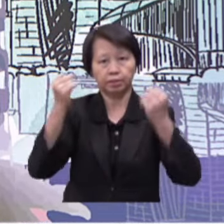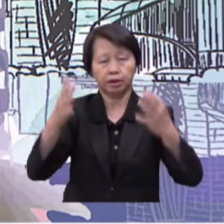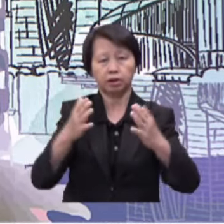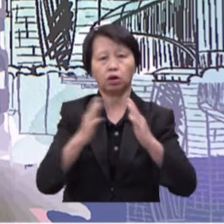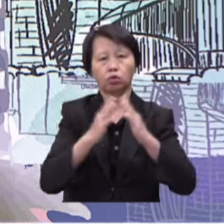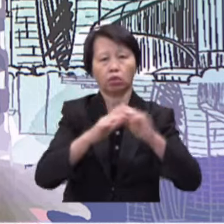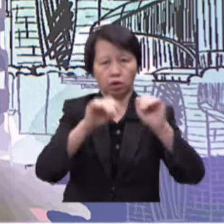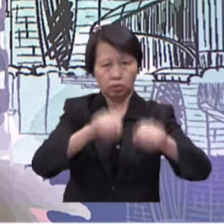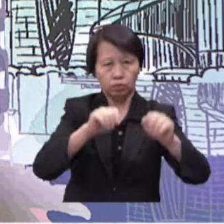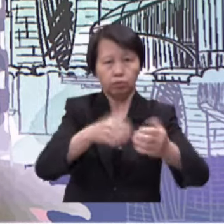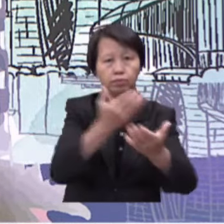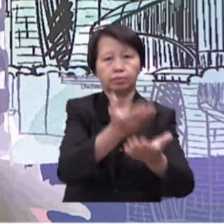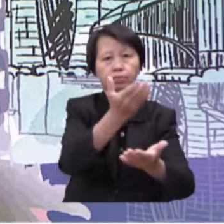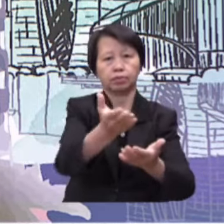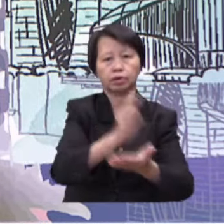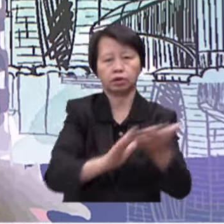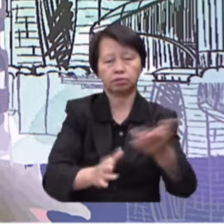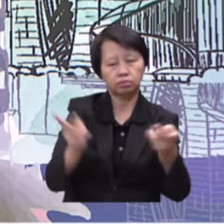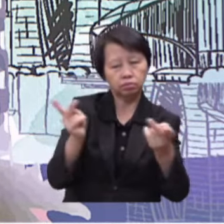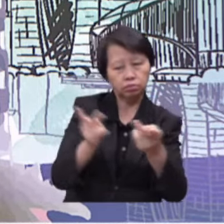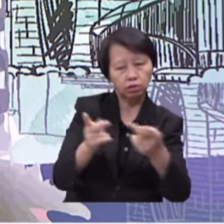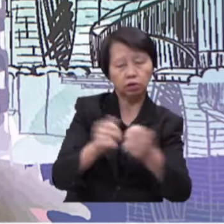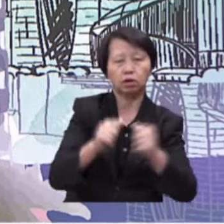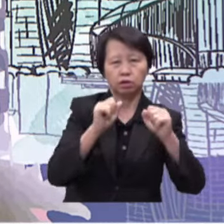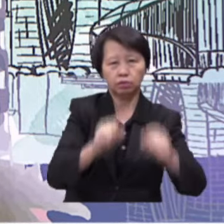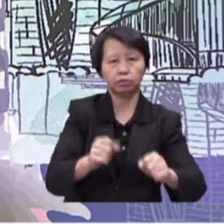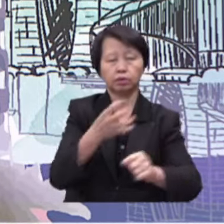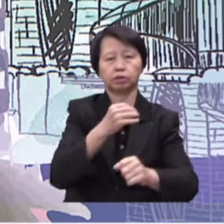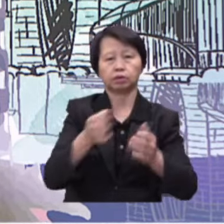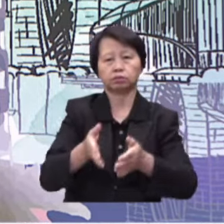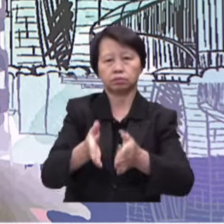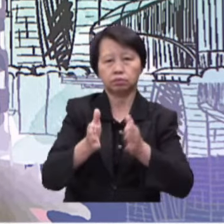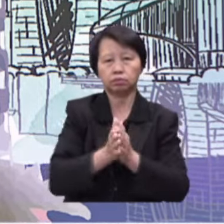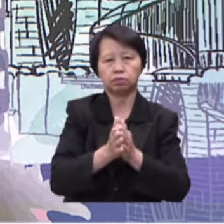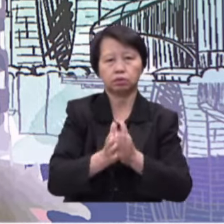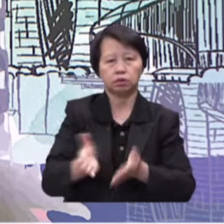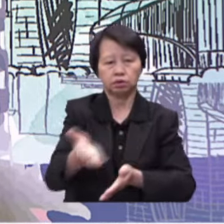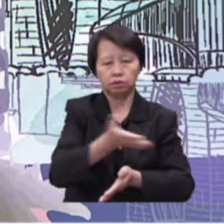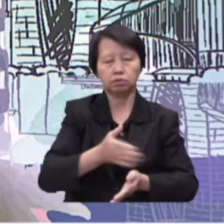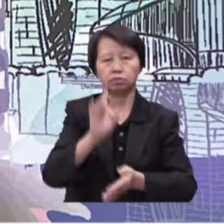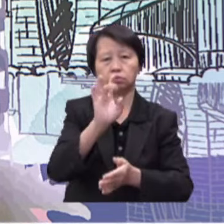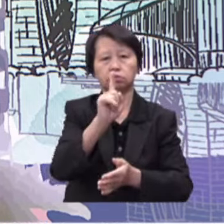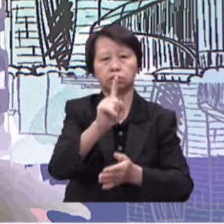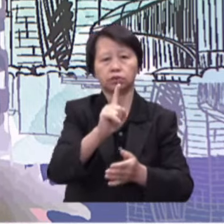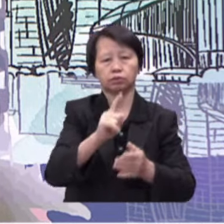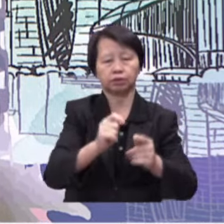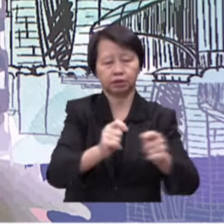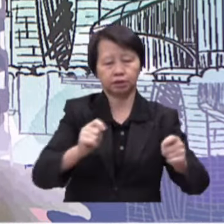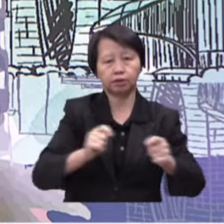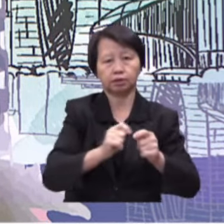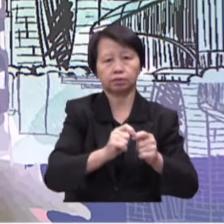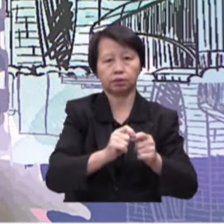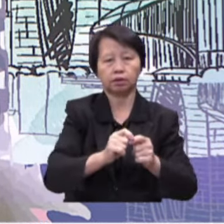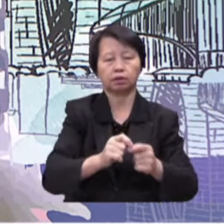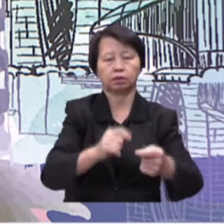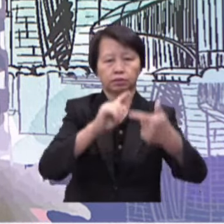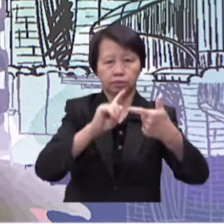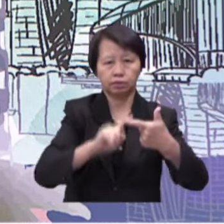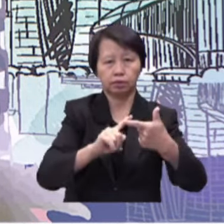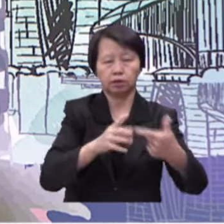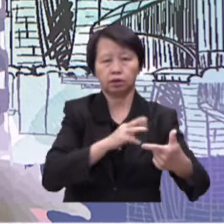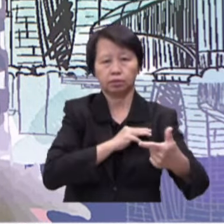mampu milik supaya sepadan dengan kemampuan dan juga permintaan di sebuah lokasi baik seterusnya